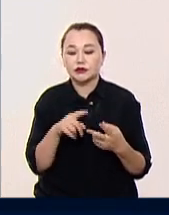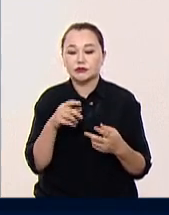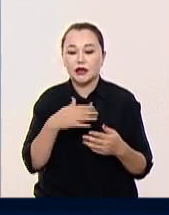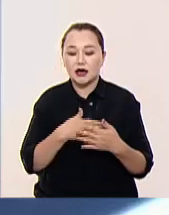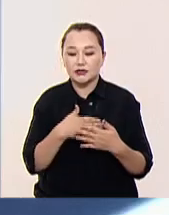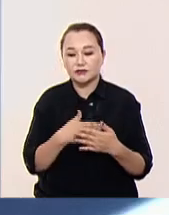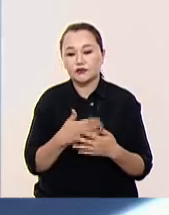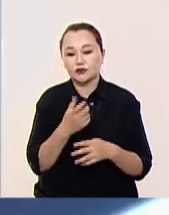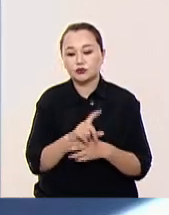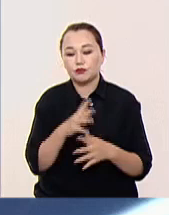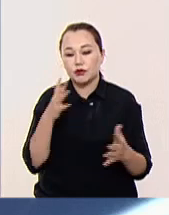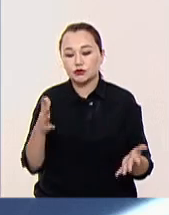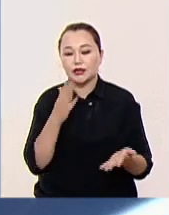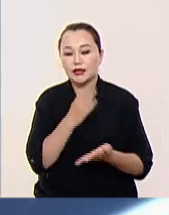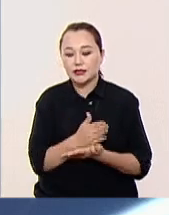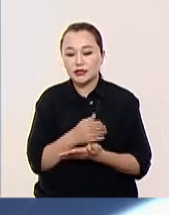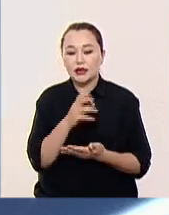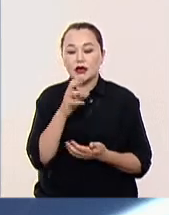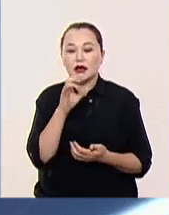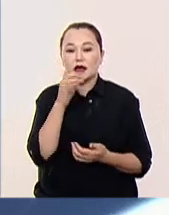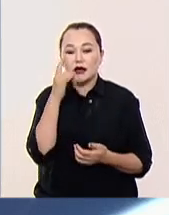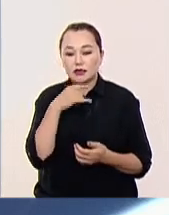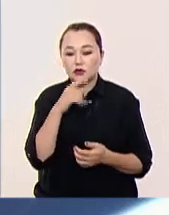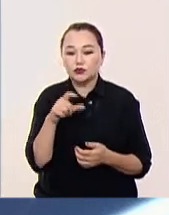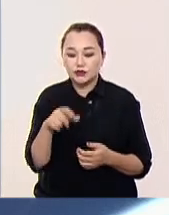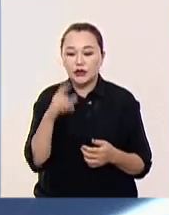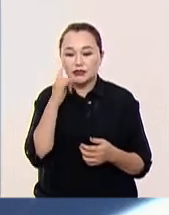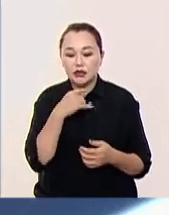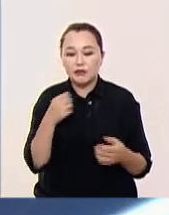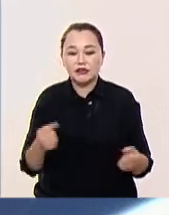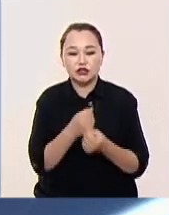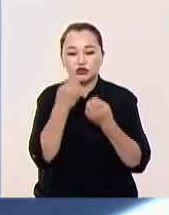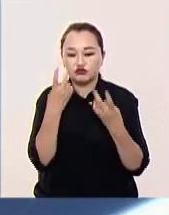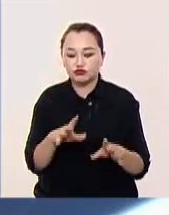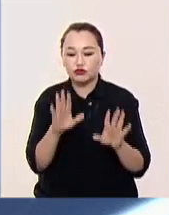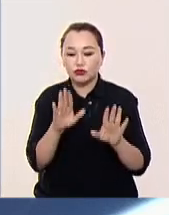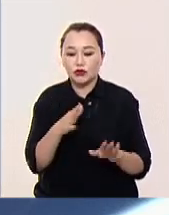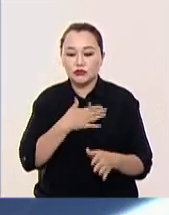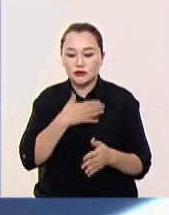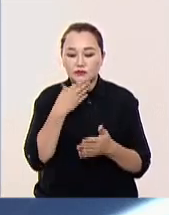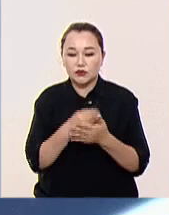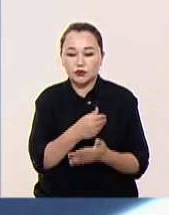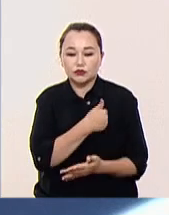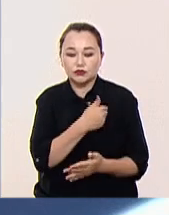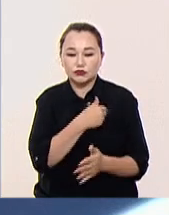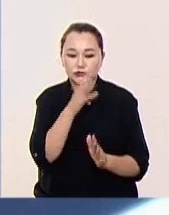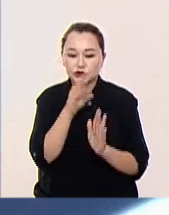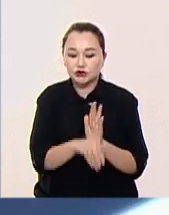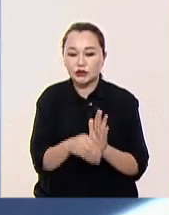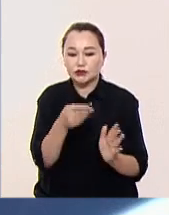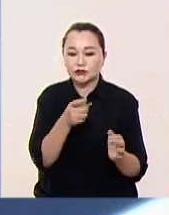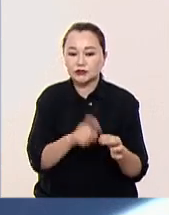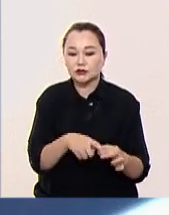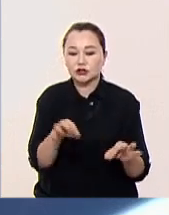белсенді өлке. Егер қандастарымыз мемлекеттен ешқандай қолдау қажет емес, тек қалаған аймаққа қоныстануға, тіркелуге